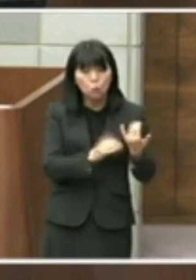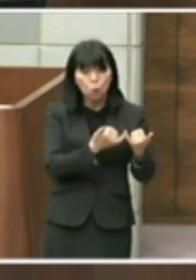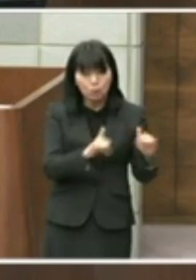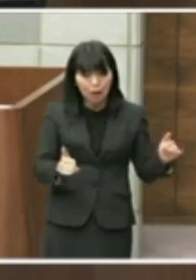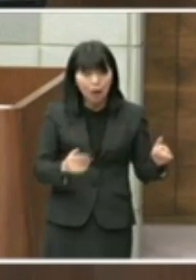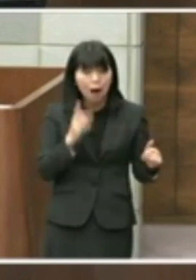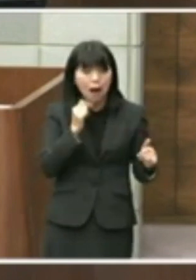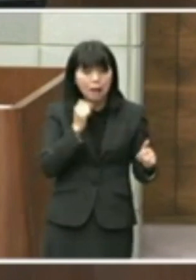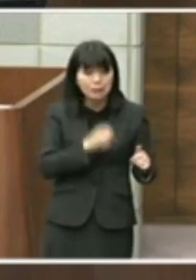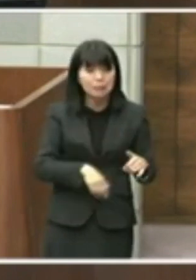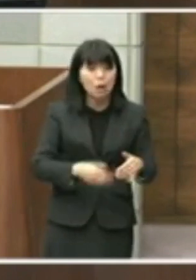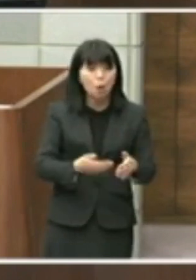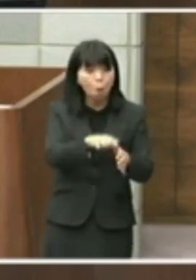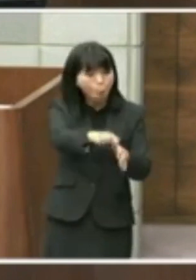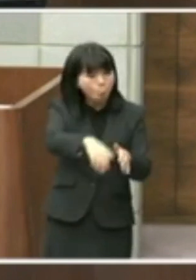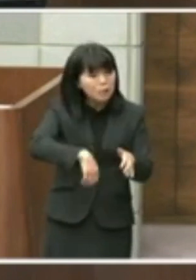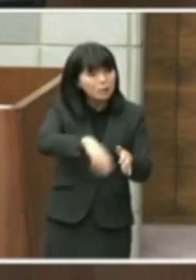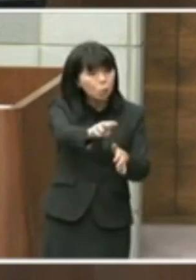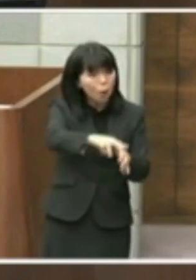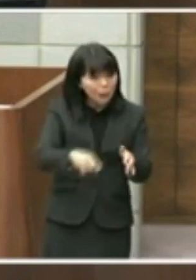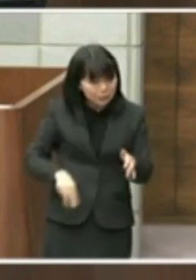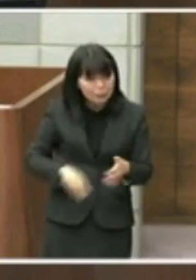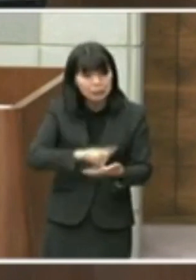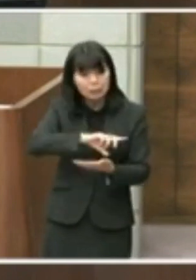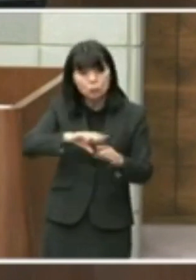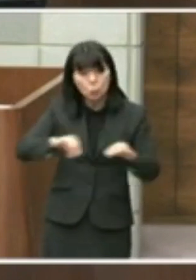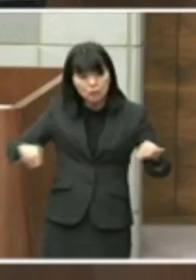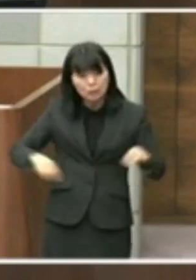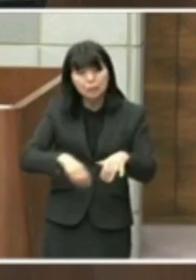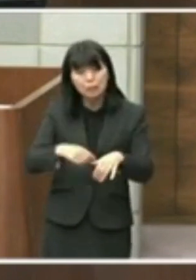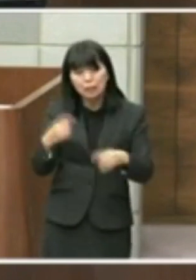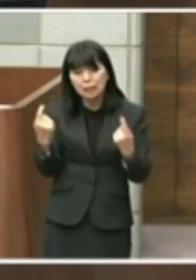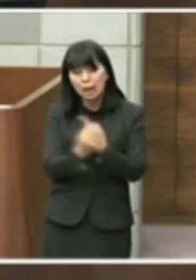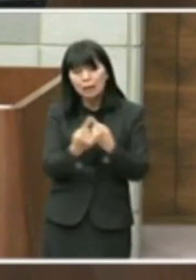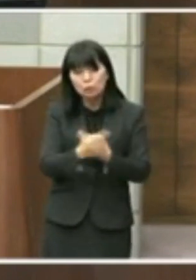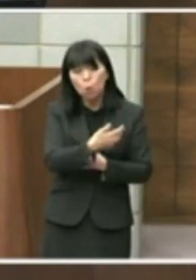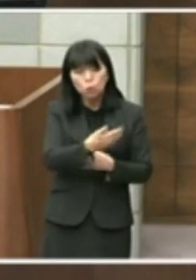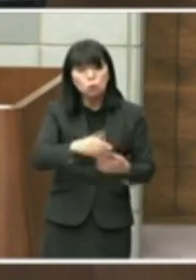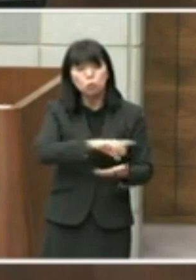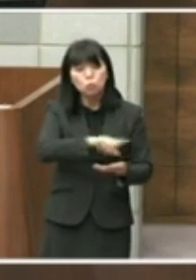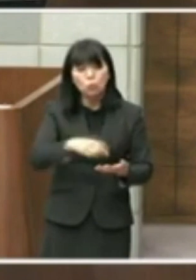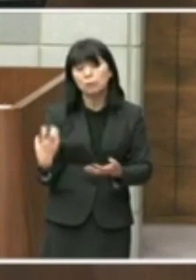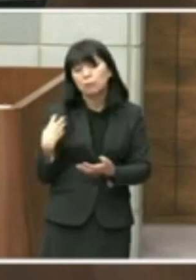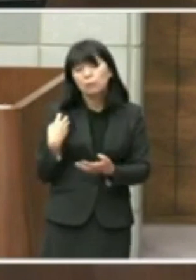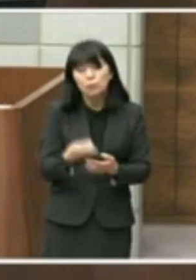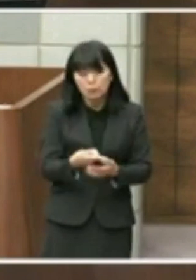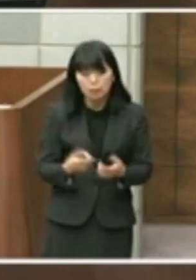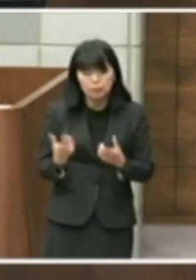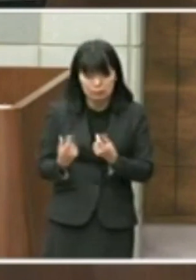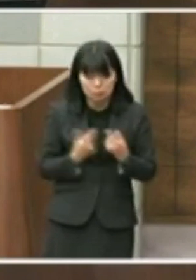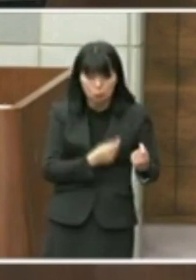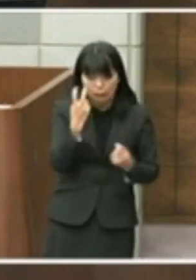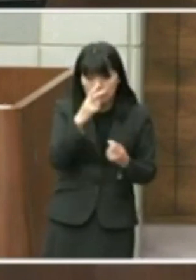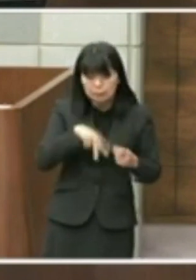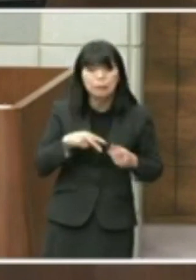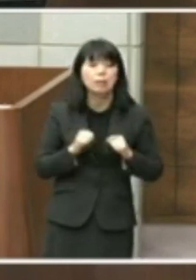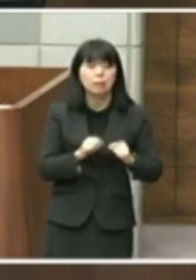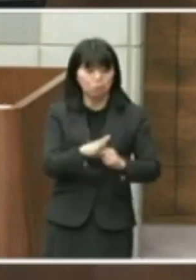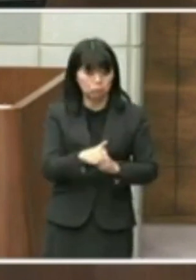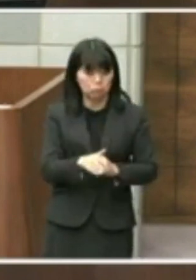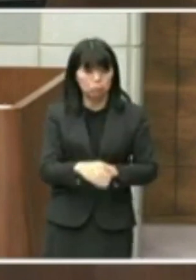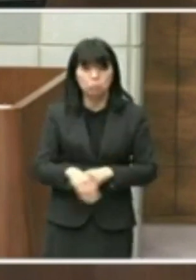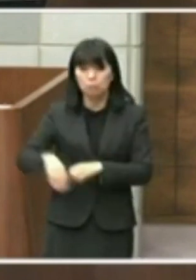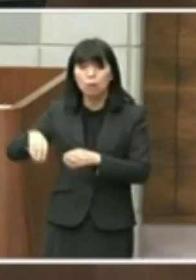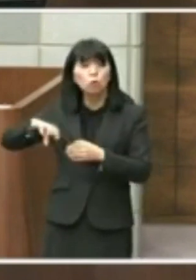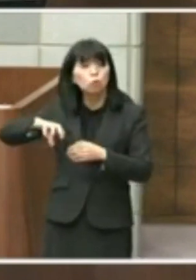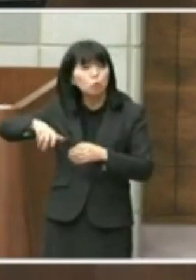堀割土地改良区により適正に維持管理を行っていただいております。また水道事